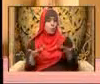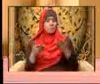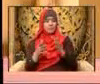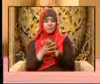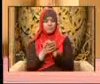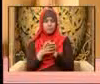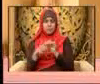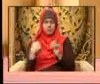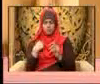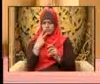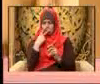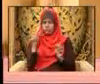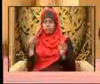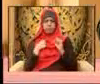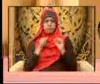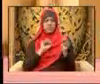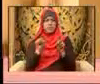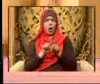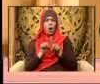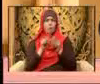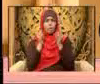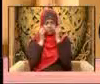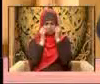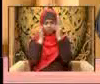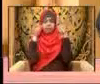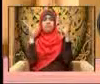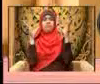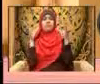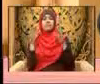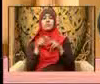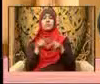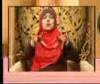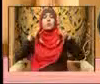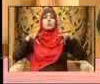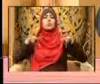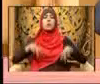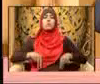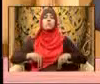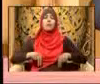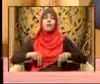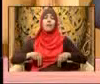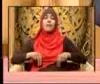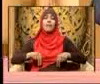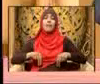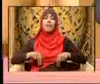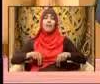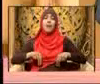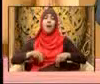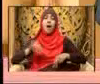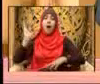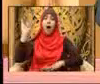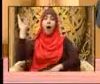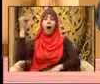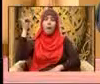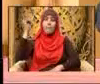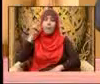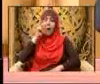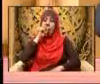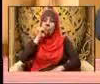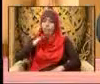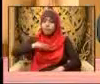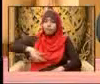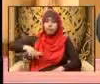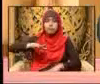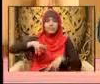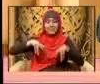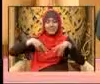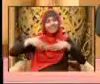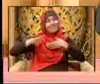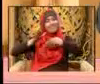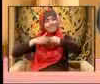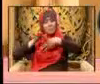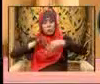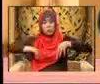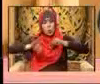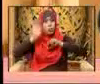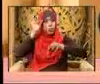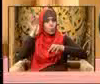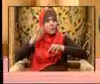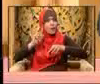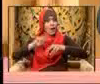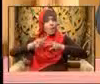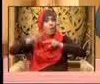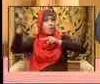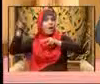يعني هزني. هذه وزيرة في دولة شقيقة وفي